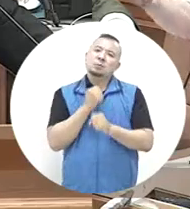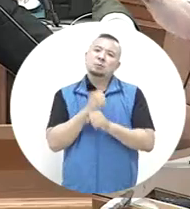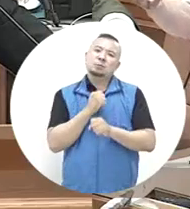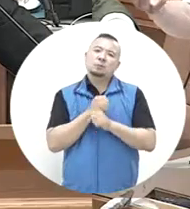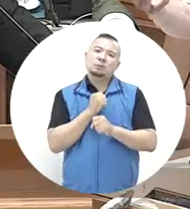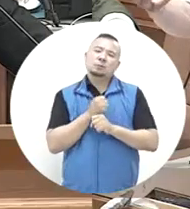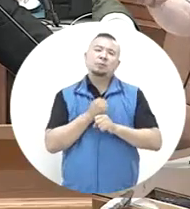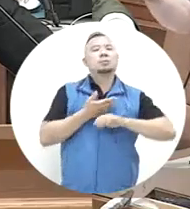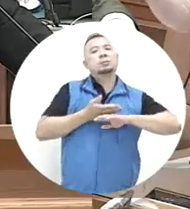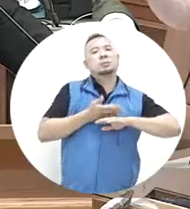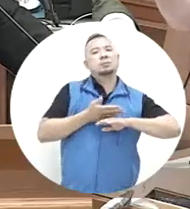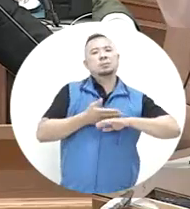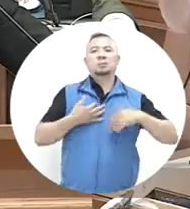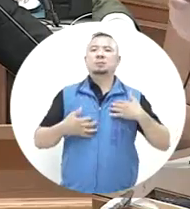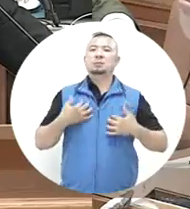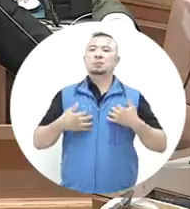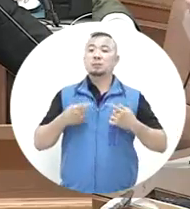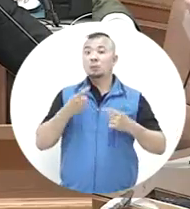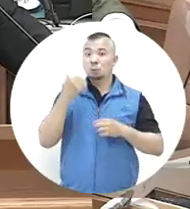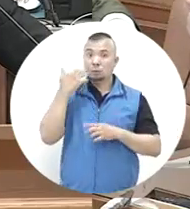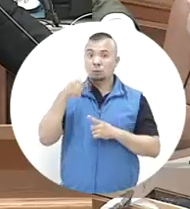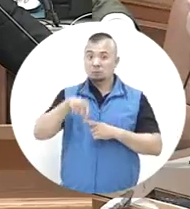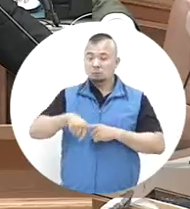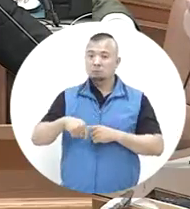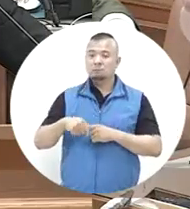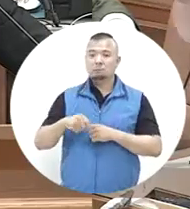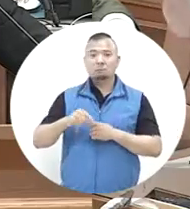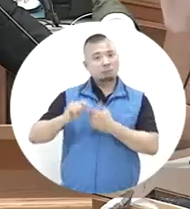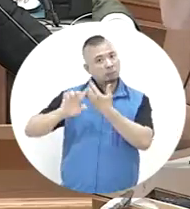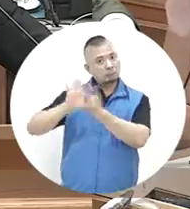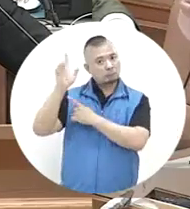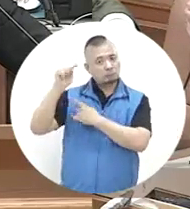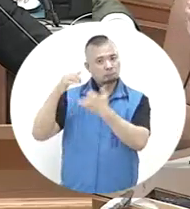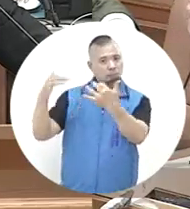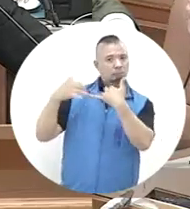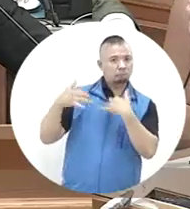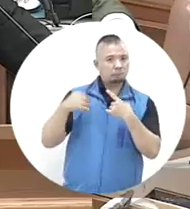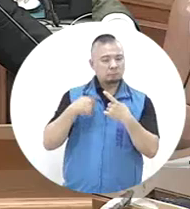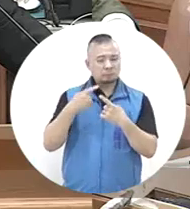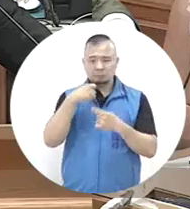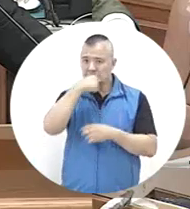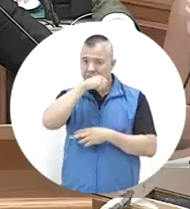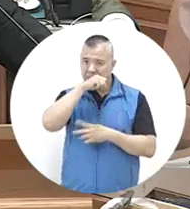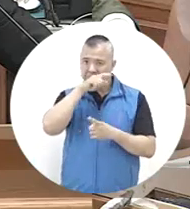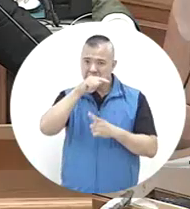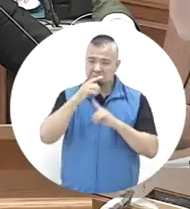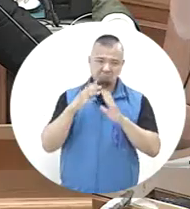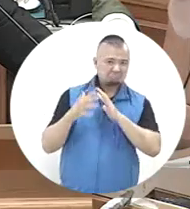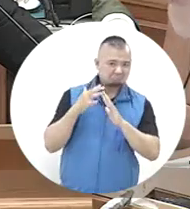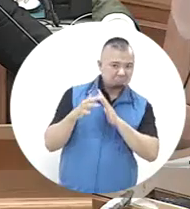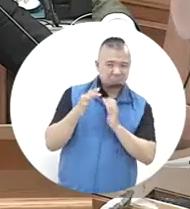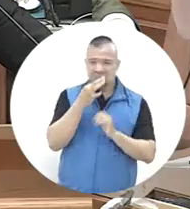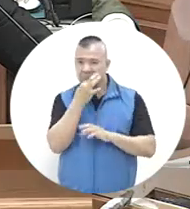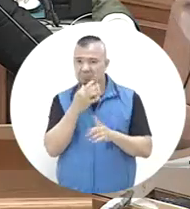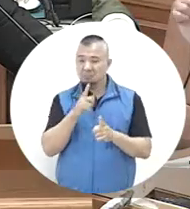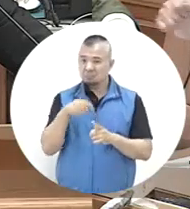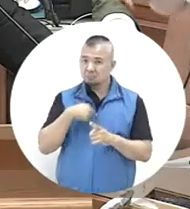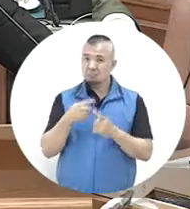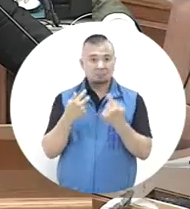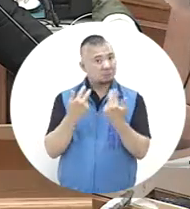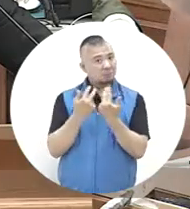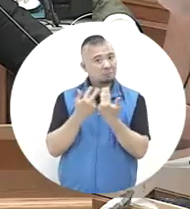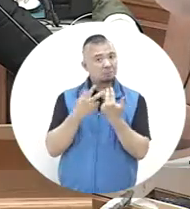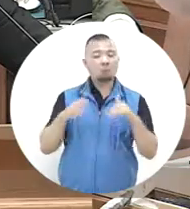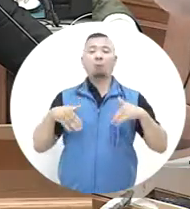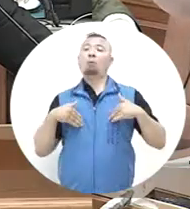果国家本身受到威胁或受到攻击，我们新北可以免受一难，或